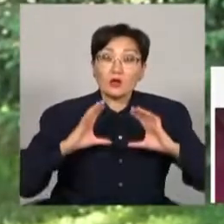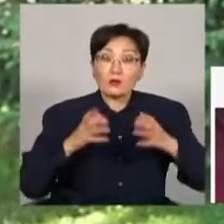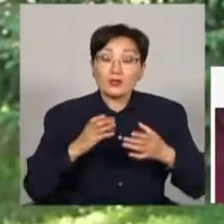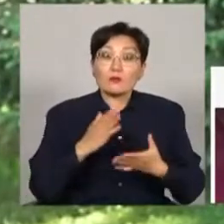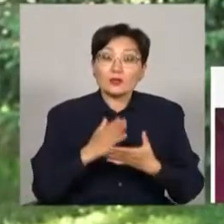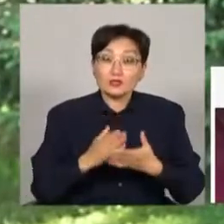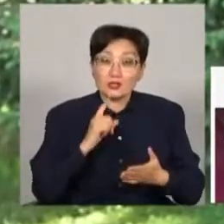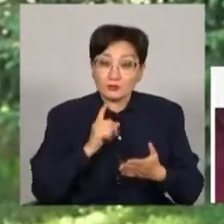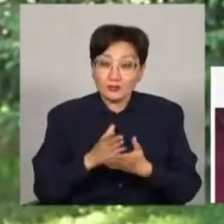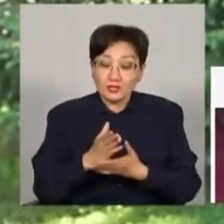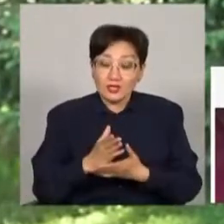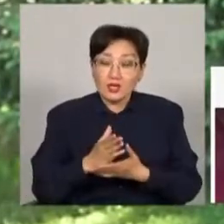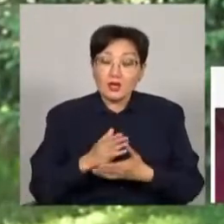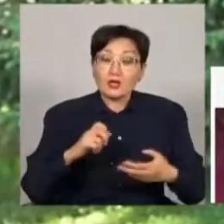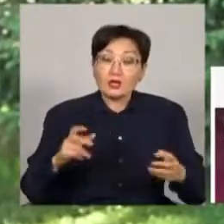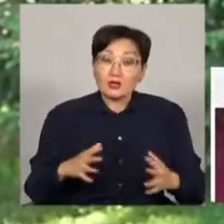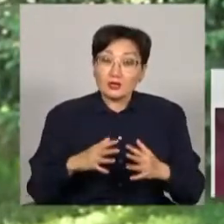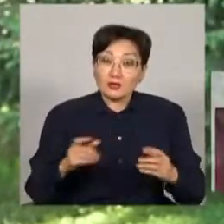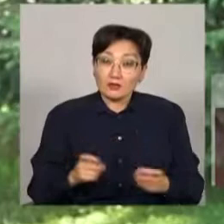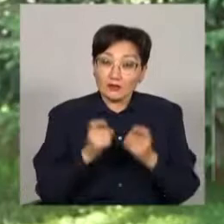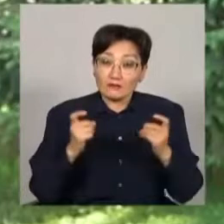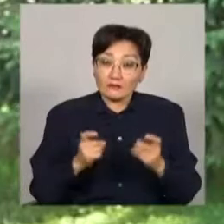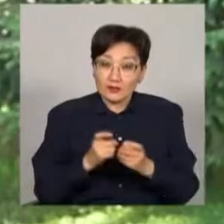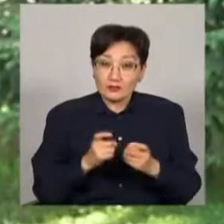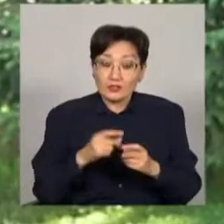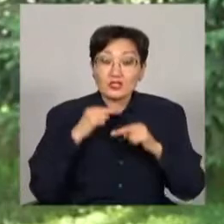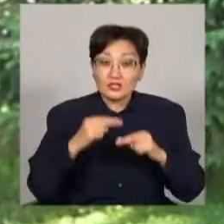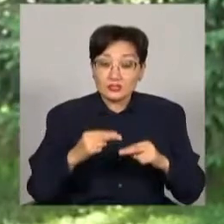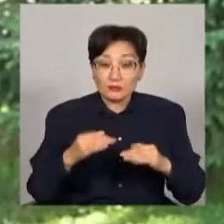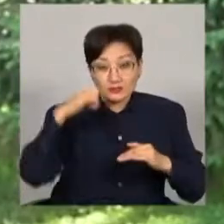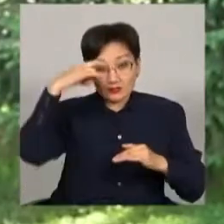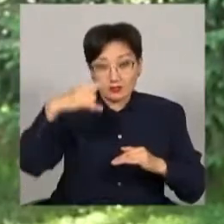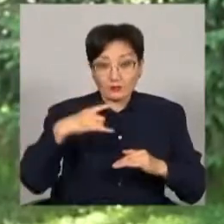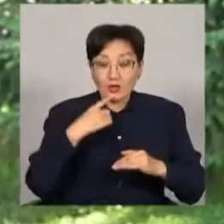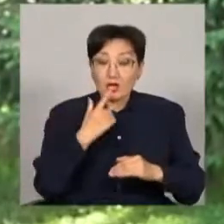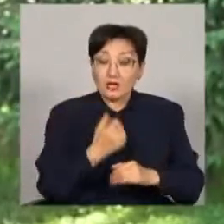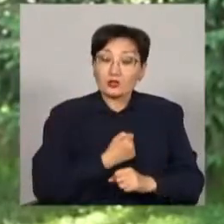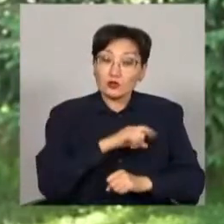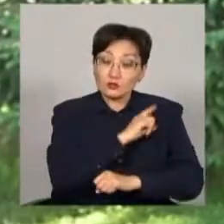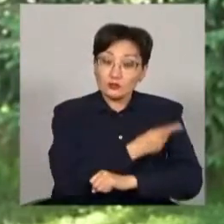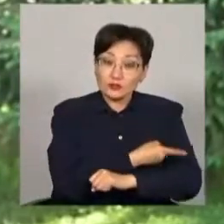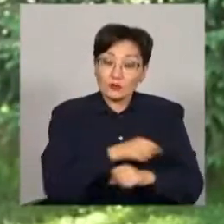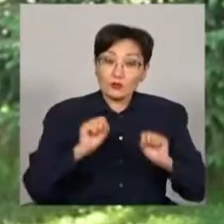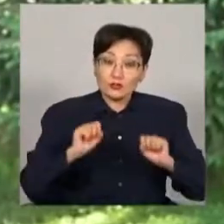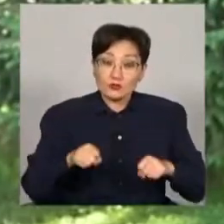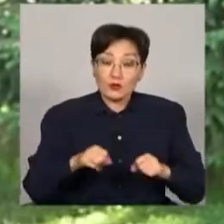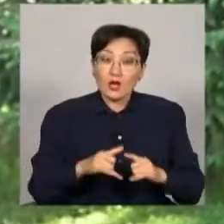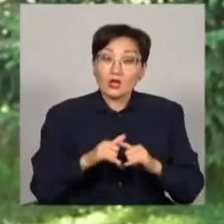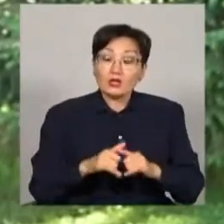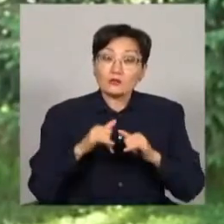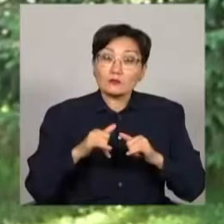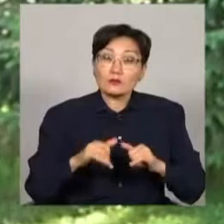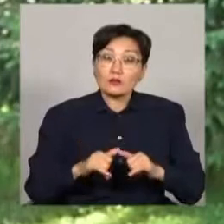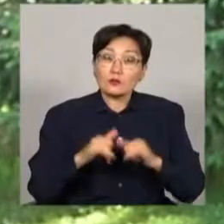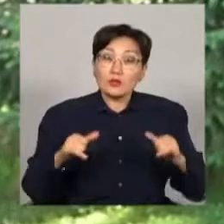болып жатқан шиеленіс қақтығыстардың тарапынан ескеретін болса, Қазақстанның қарулы күштерінің мүмкіндігін арттыру,